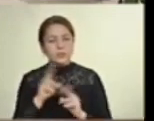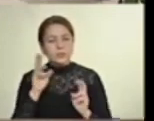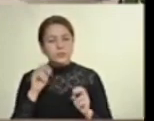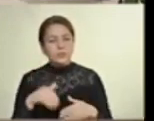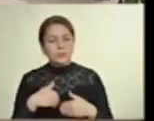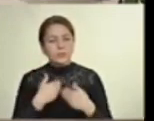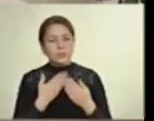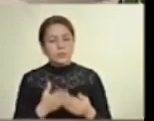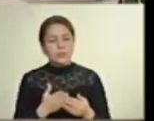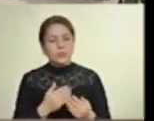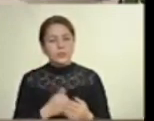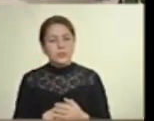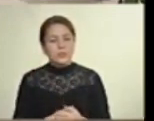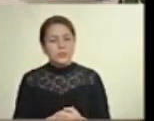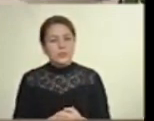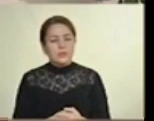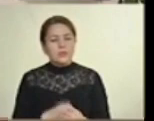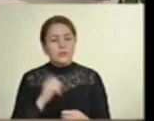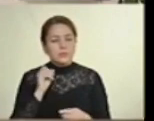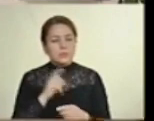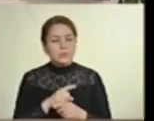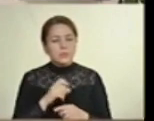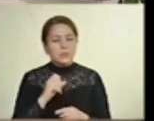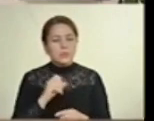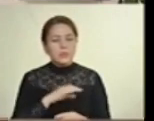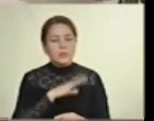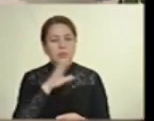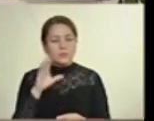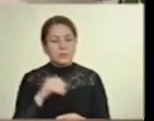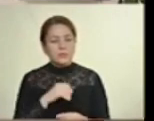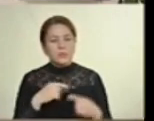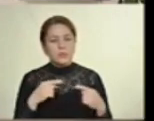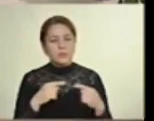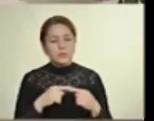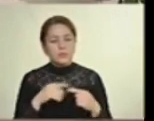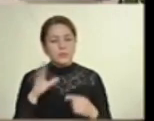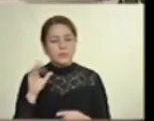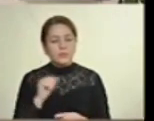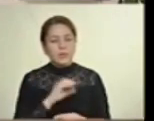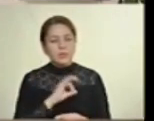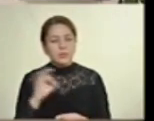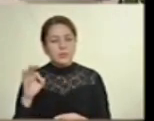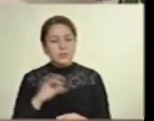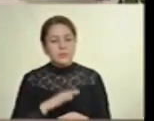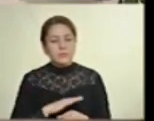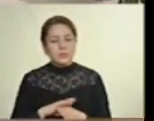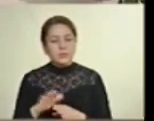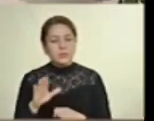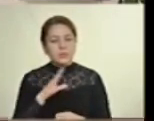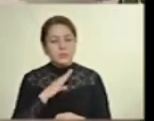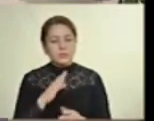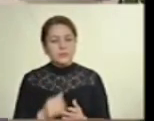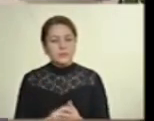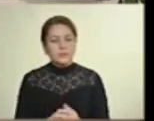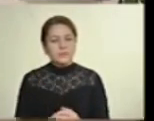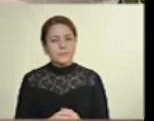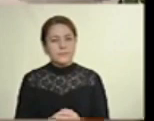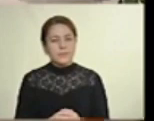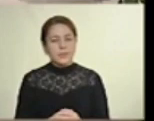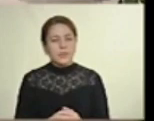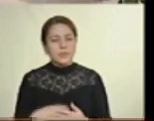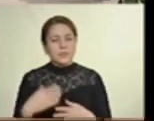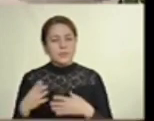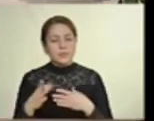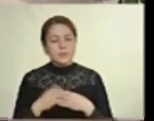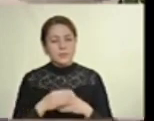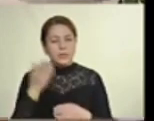yuzasidan berilayotgan topshiriqlarni, vazifalarni o'z vaqtida va a'lo darajada bajarib boryapsiz. Biz